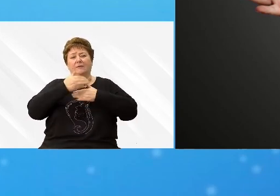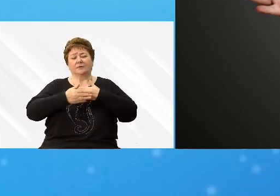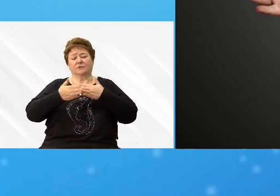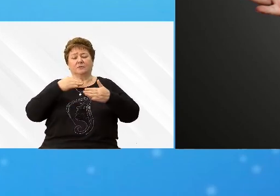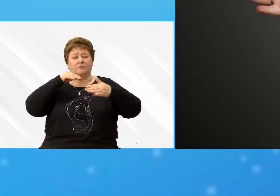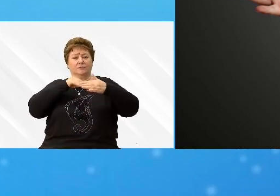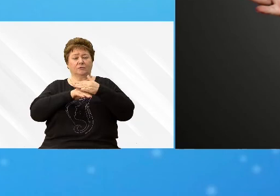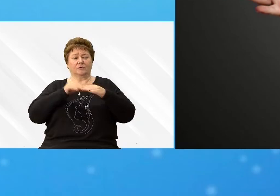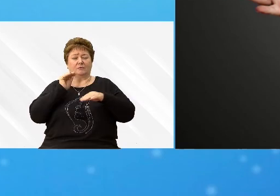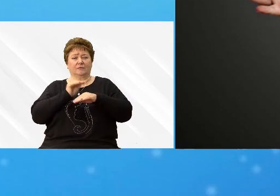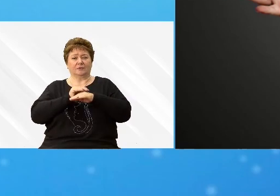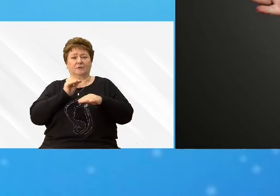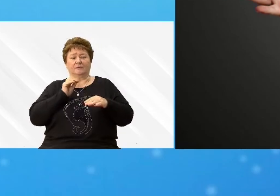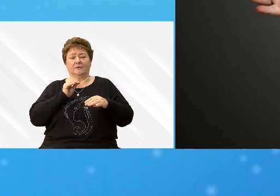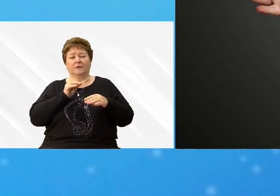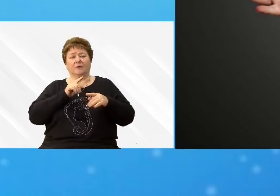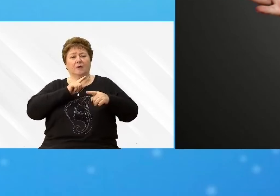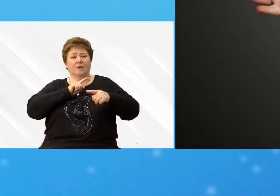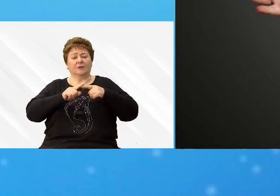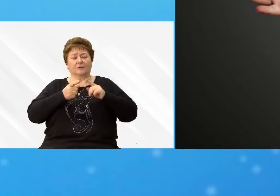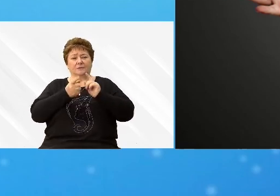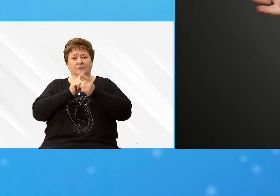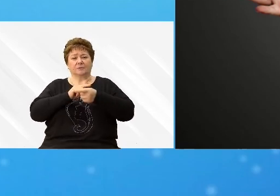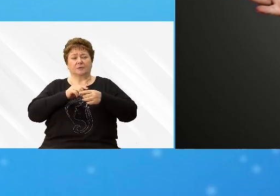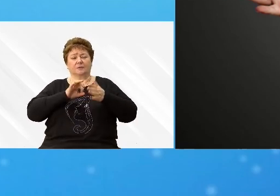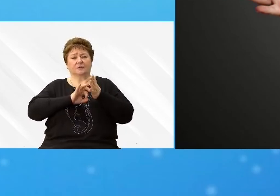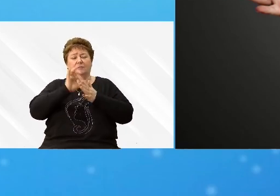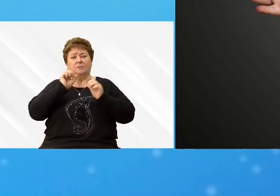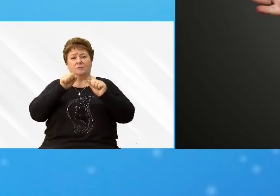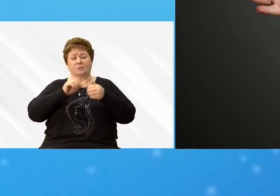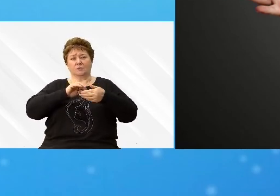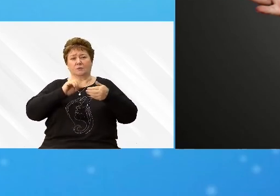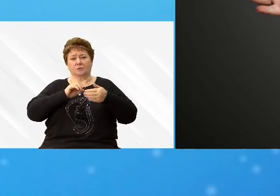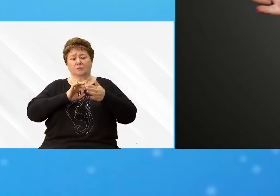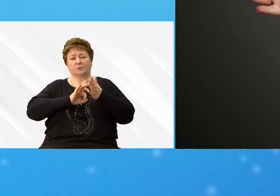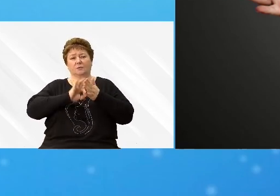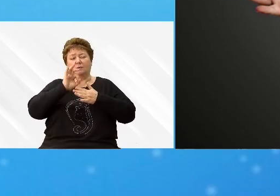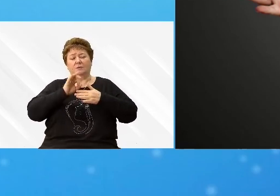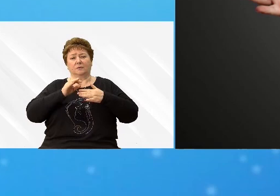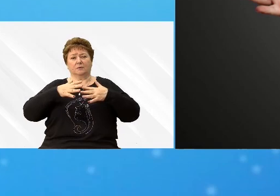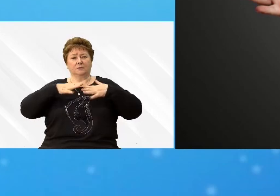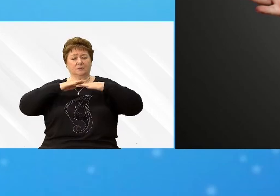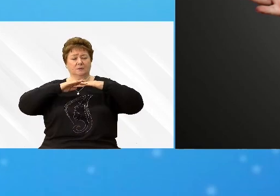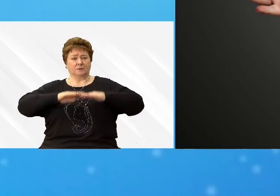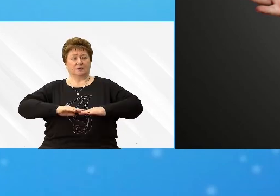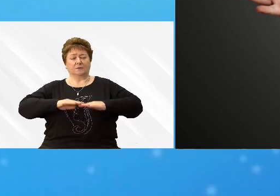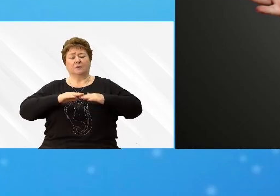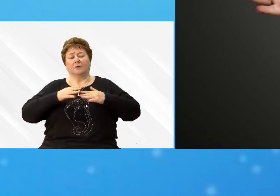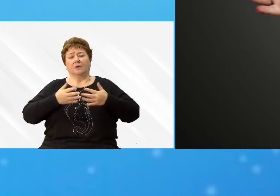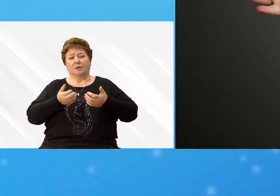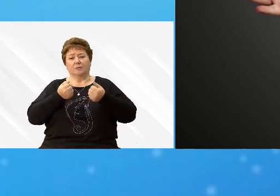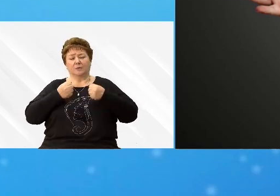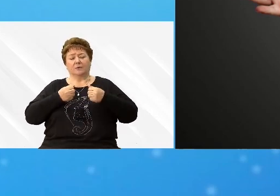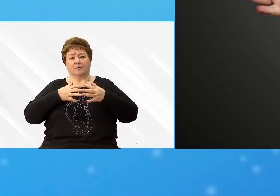факторов резкая смена температуры может вызвать температурный стресс принятие